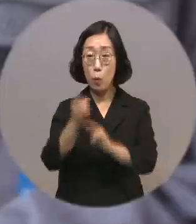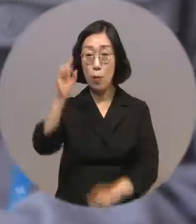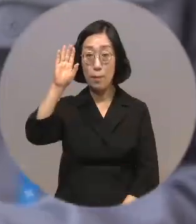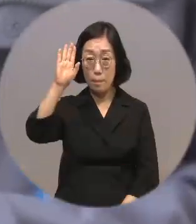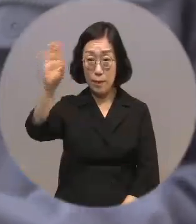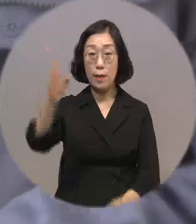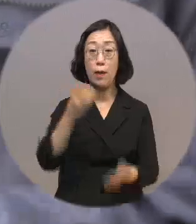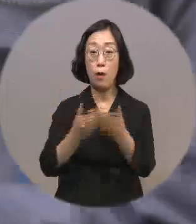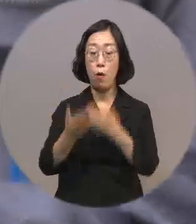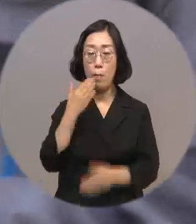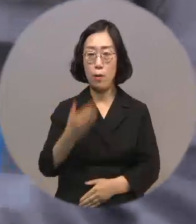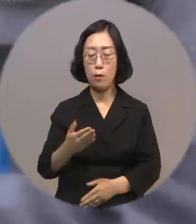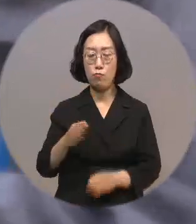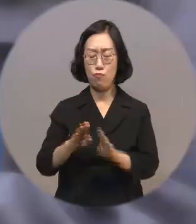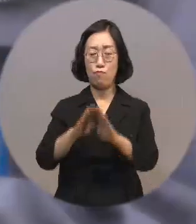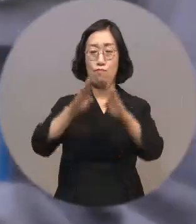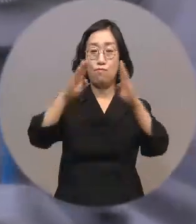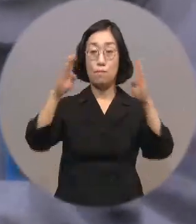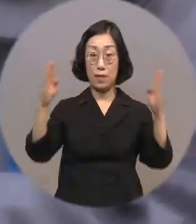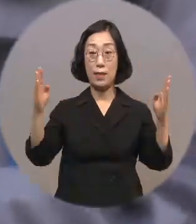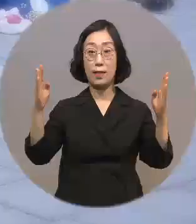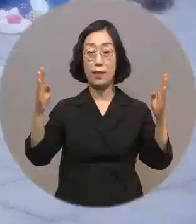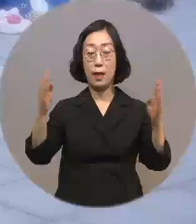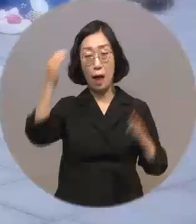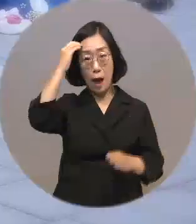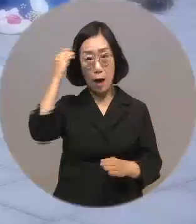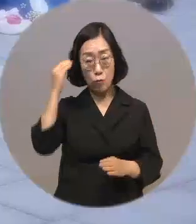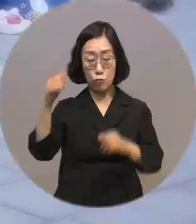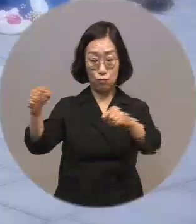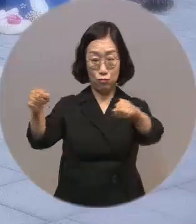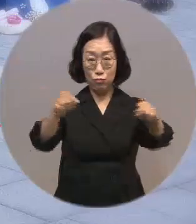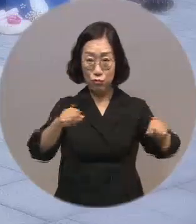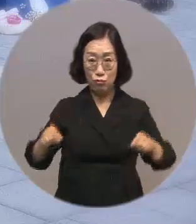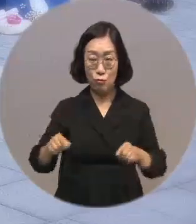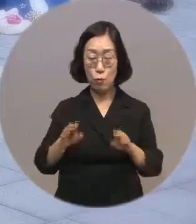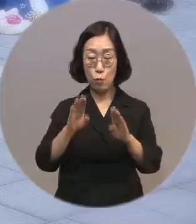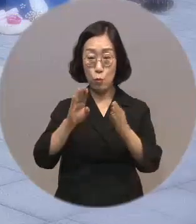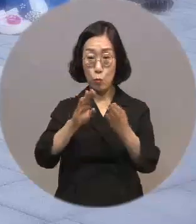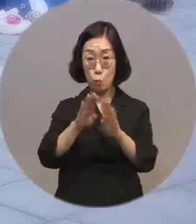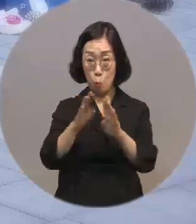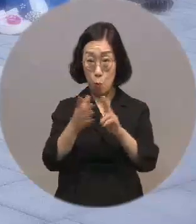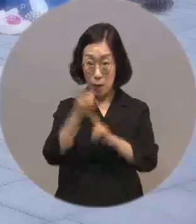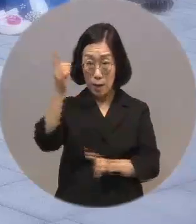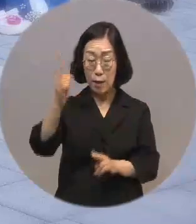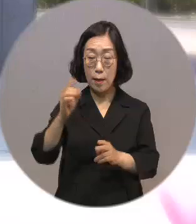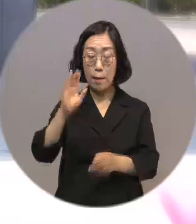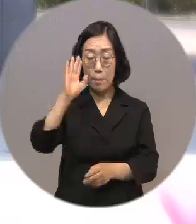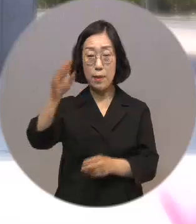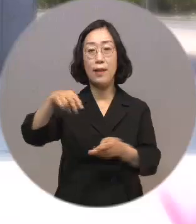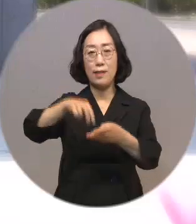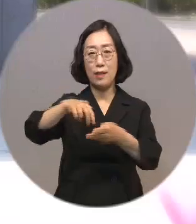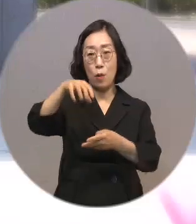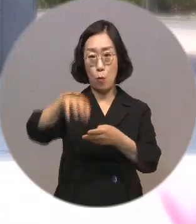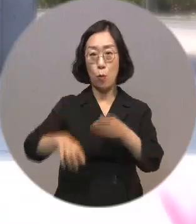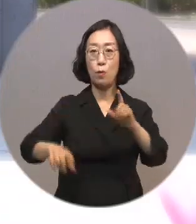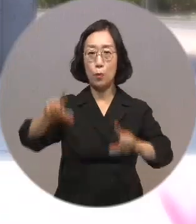경험할 수 있게 문을 넓혔습니다. 한반도 통일미래센터의 대국민 개방 행사 현장을 함께 보시죠.